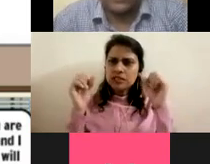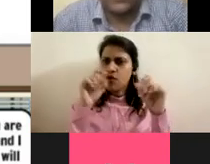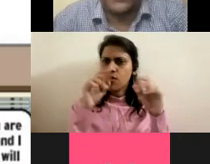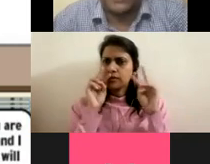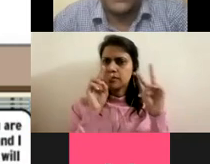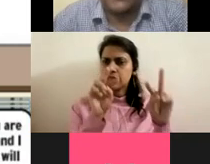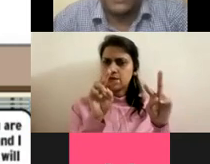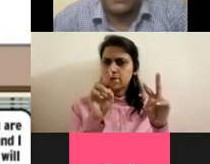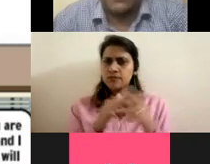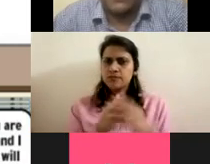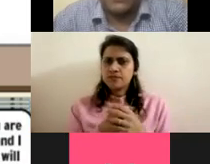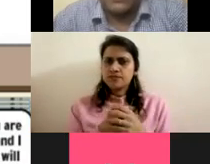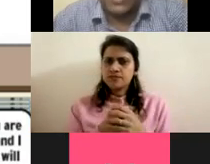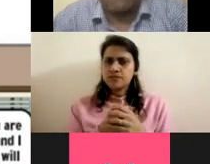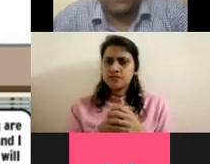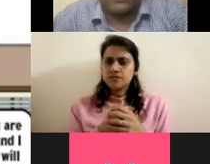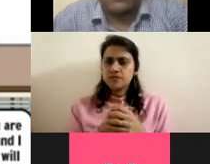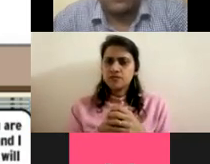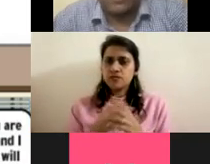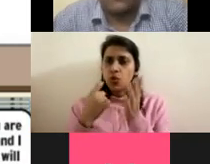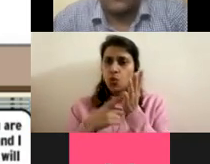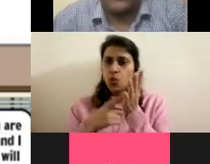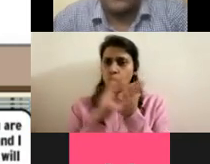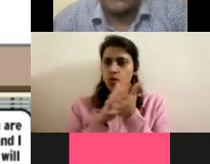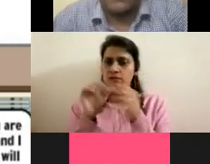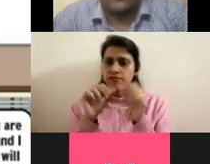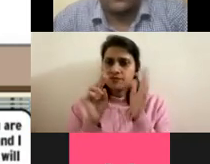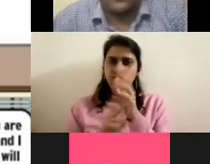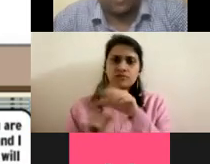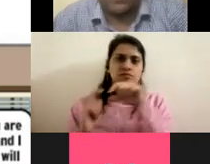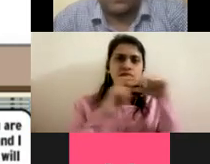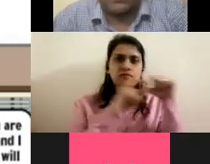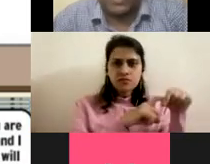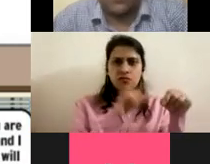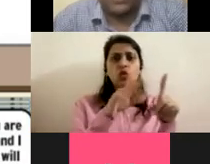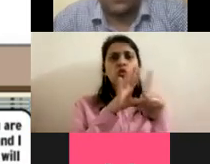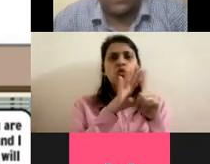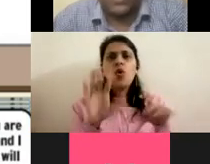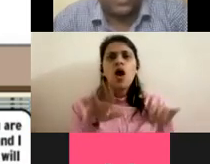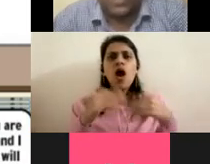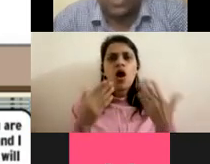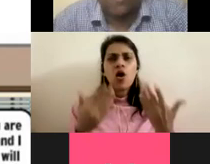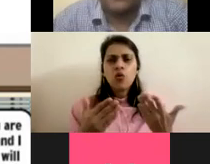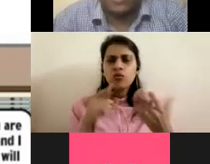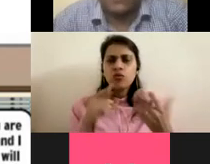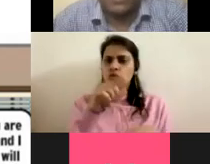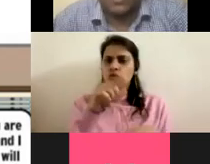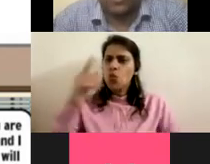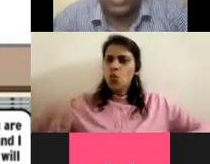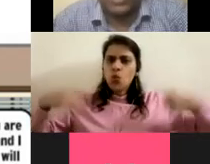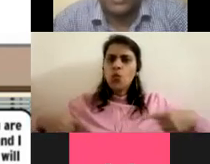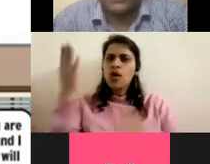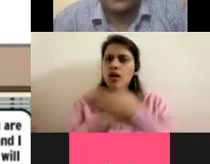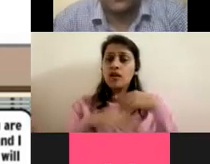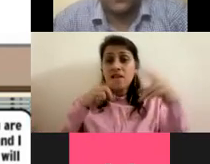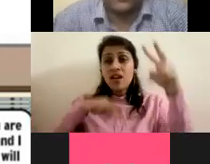रोहन का क्वेश्चन राजीव के लिए कि आई वंडर हाउ विल यू बी एबल टू डू दिस जॉब आई नोटिस यू आर अ व्हीलचेयर दिस जॉब में ट्रैवल की जरूरत